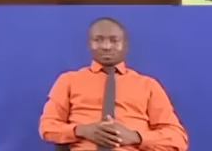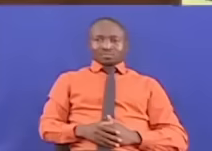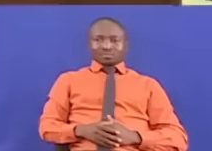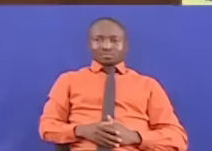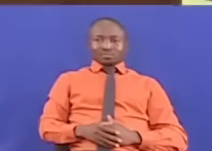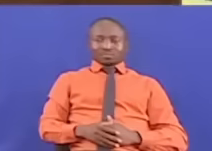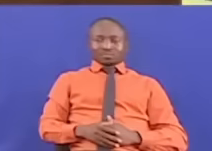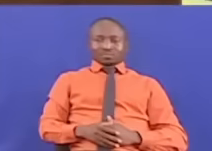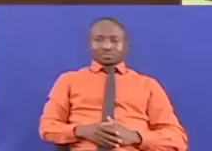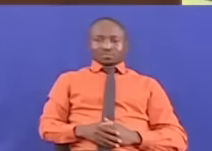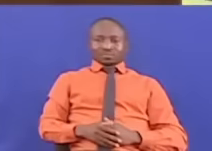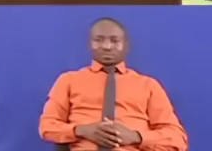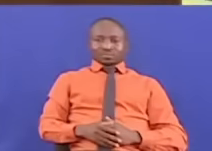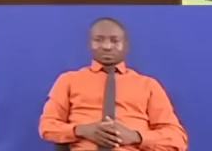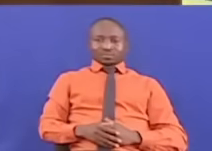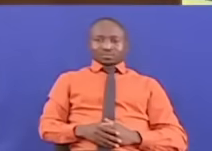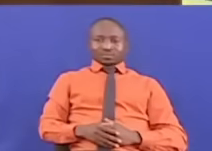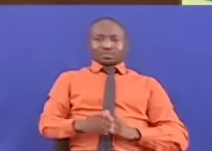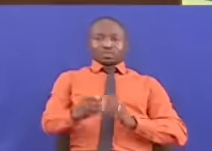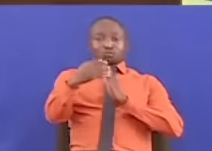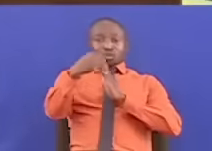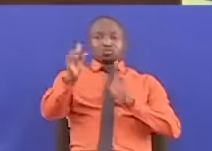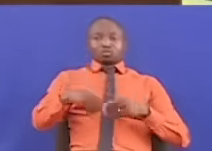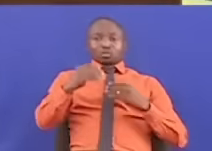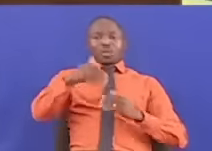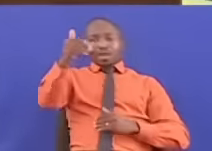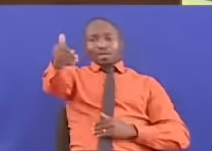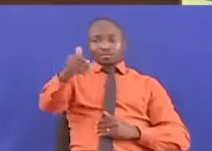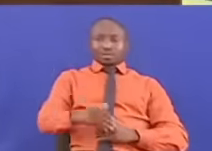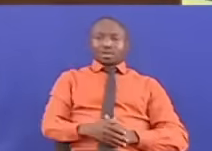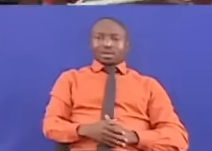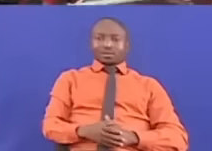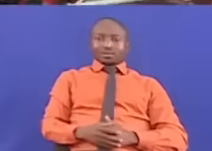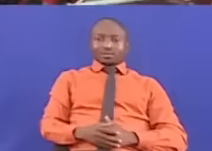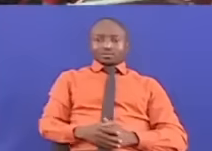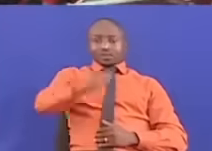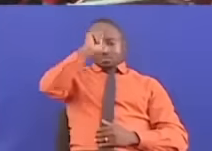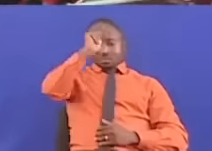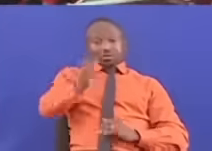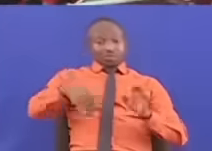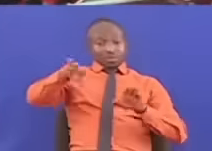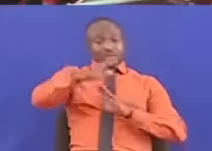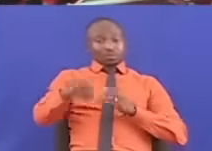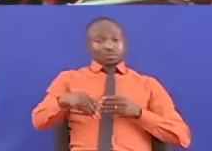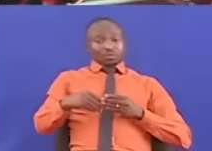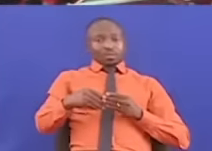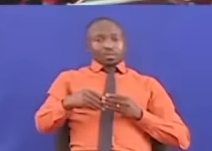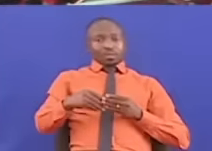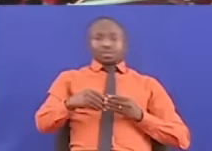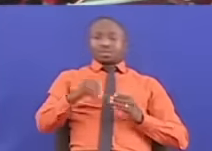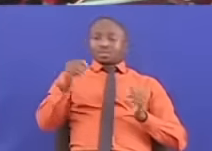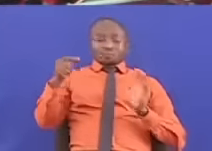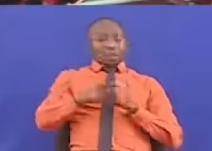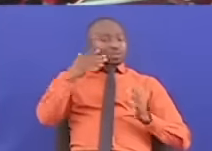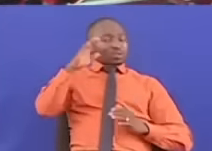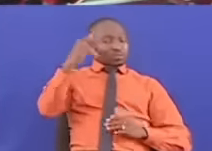naak asante meshi umes bongi mang wako mesi mur meshi filip muhimu